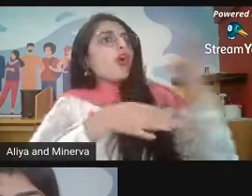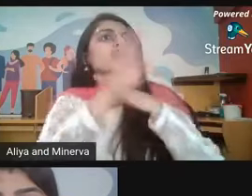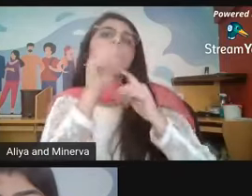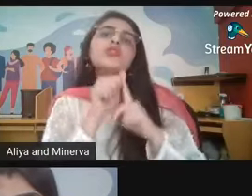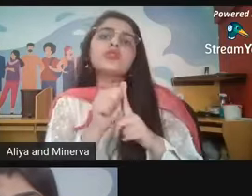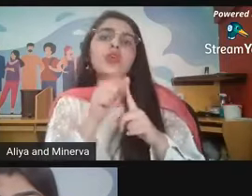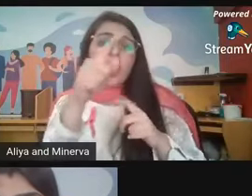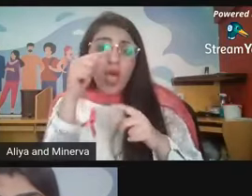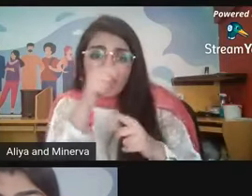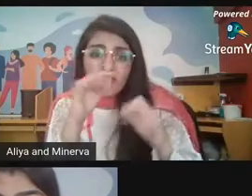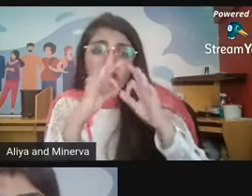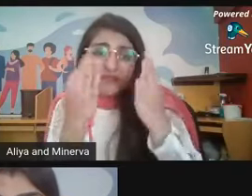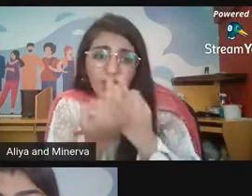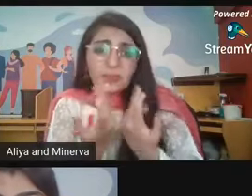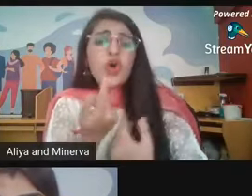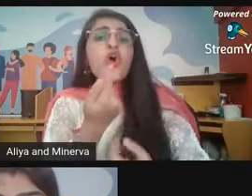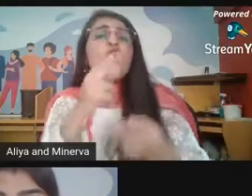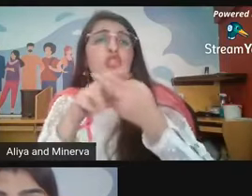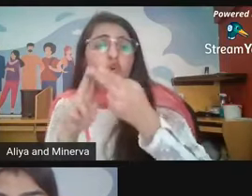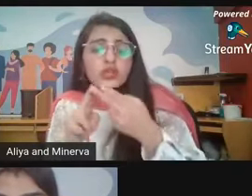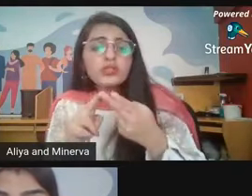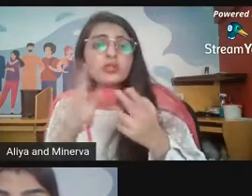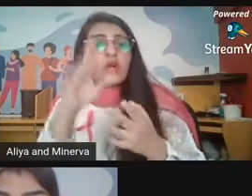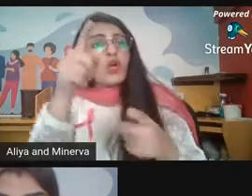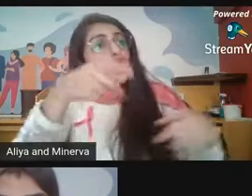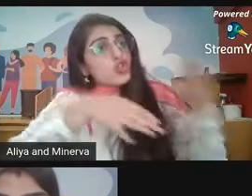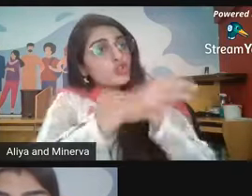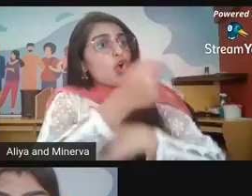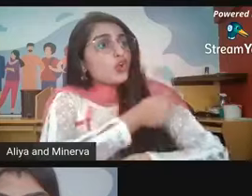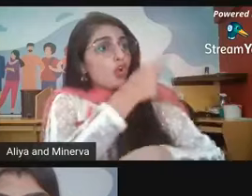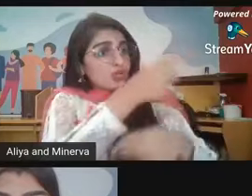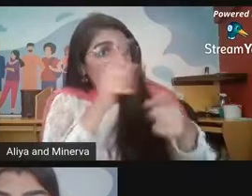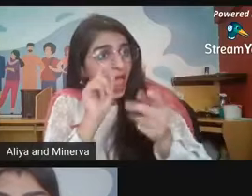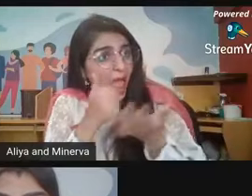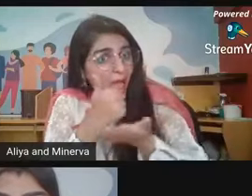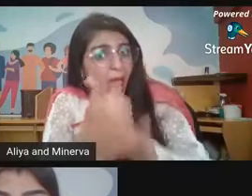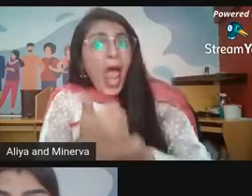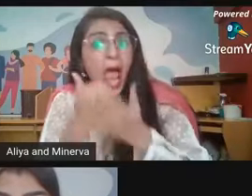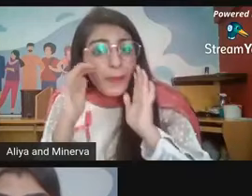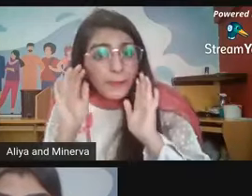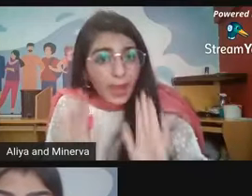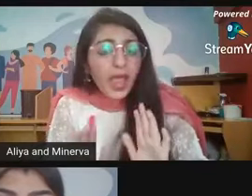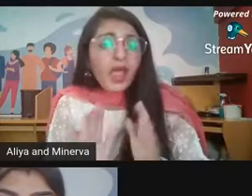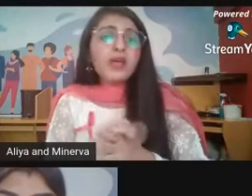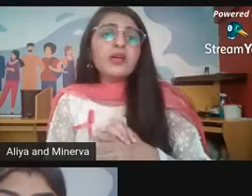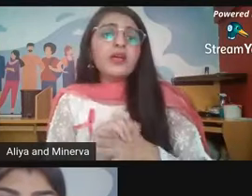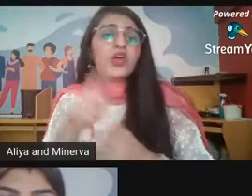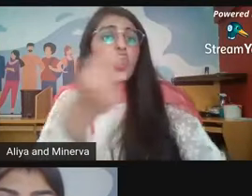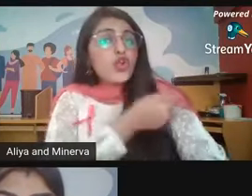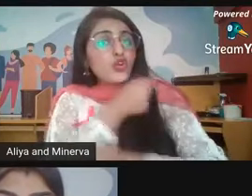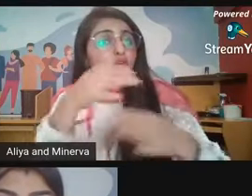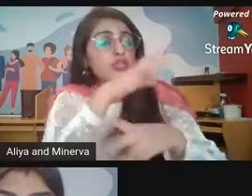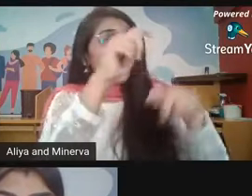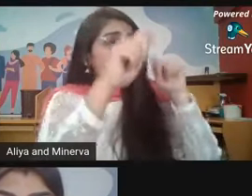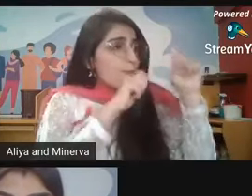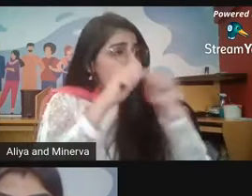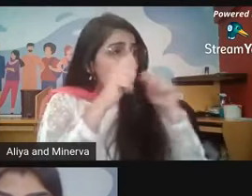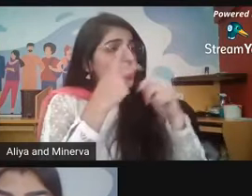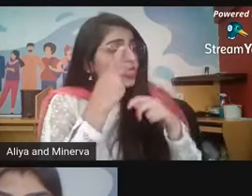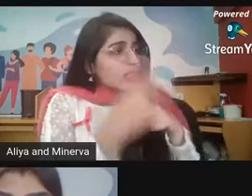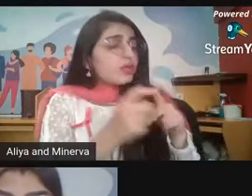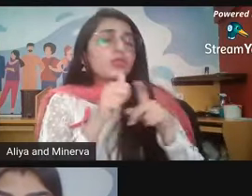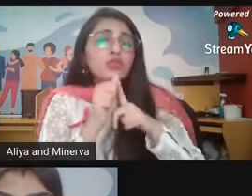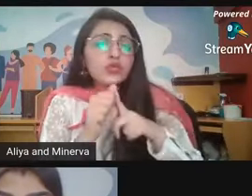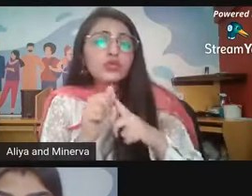doctor. Doctor वहाँ आपके लिए ही बैठे हैं, आपके ही इलाज के लिए बैठे हैं, और डॉक्टर से जाके तो एटलीस्ट आप इस चीज को डिस्कस कर सकते